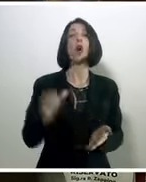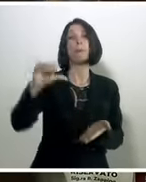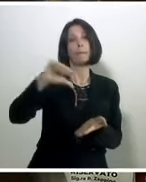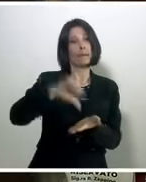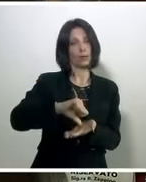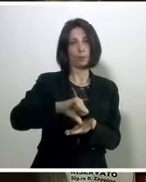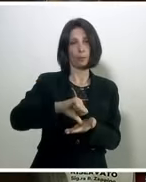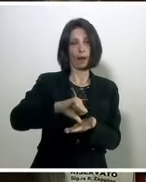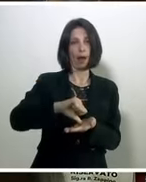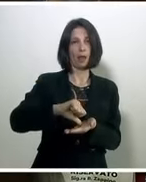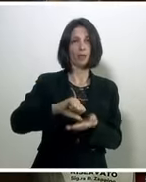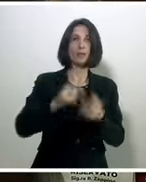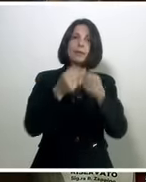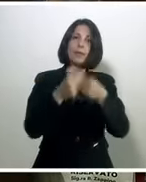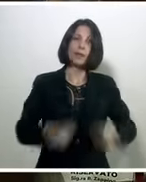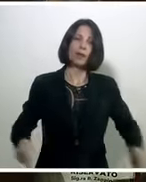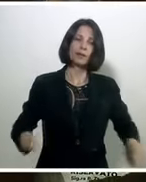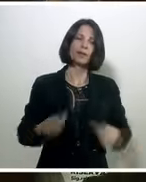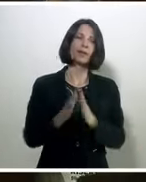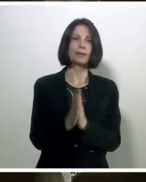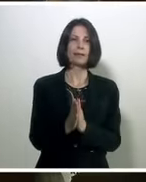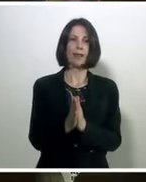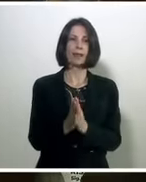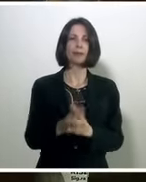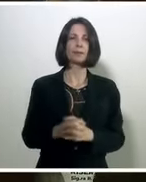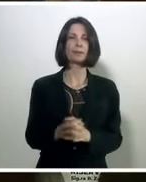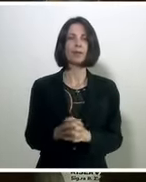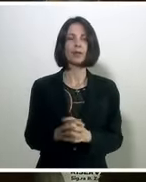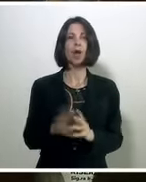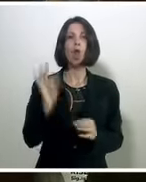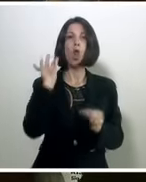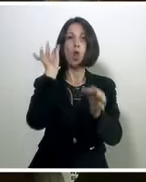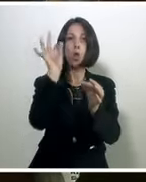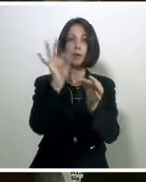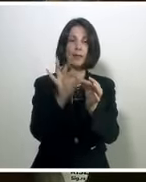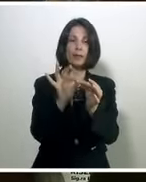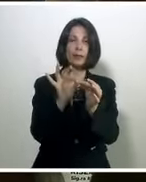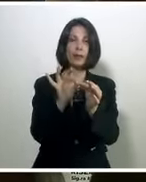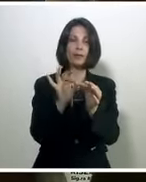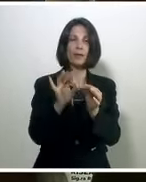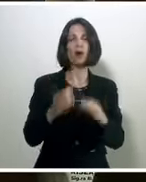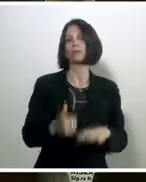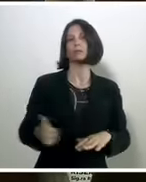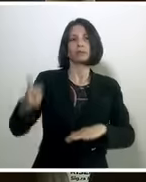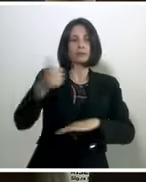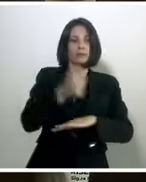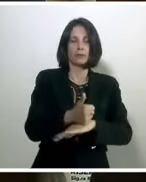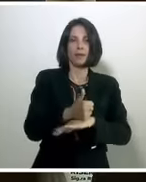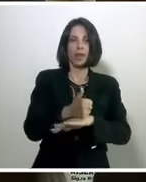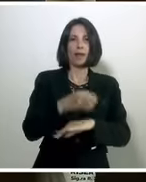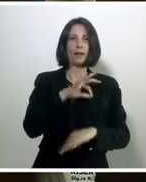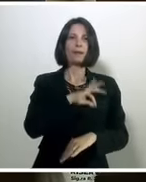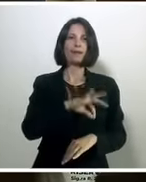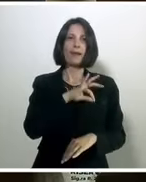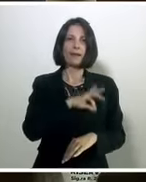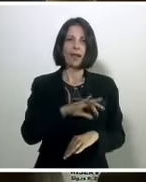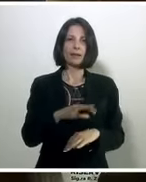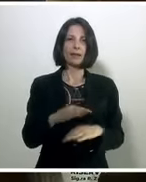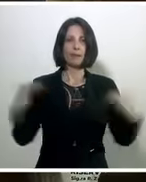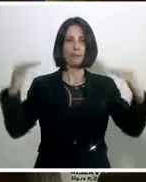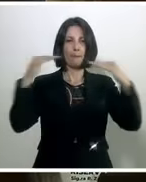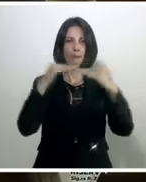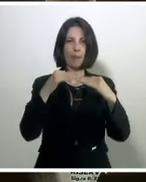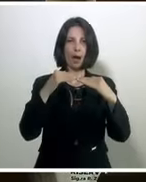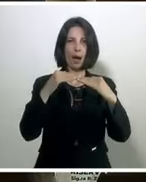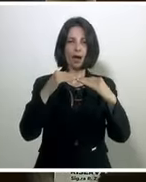Cristiana l'obiettivo dichiarato della collaborazione era naturalmente il supremo interesse a mettere al riparo le istituzioni democratiche da